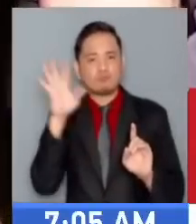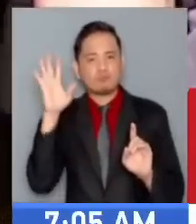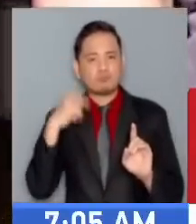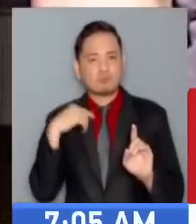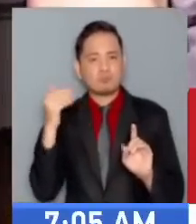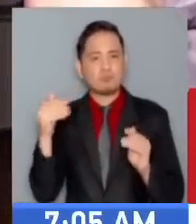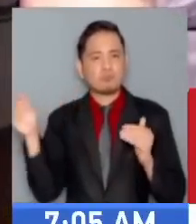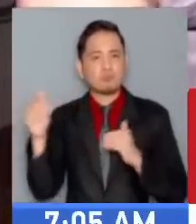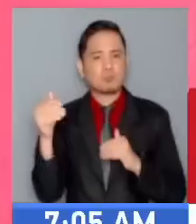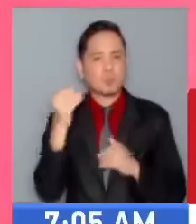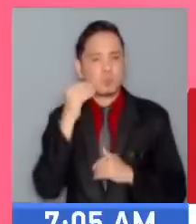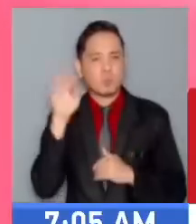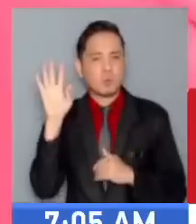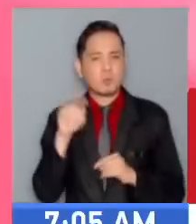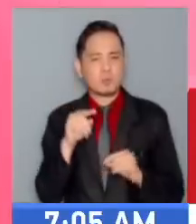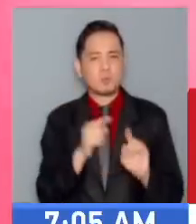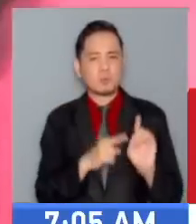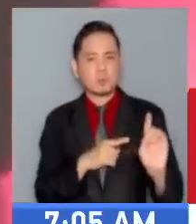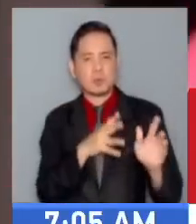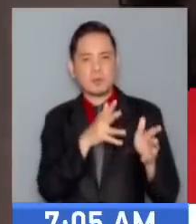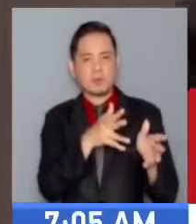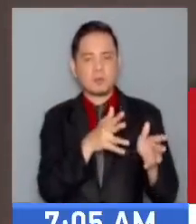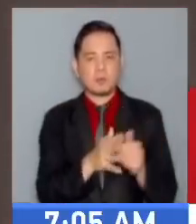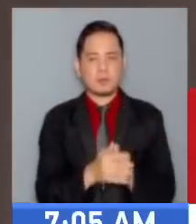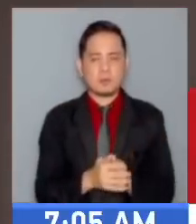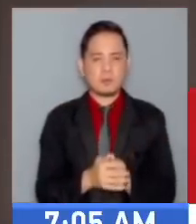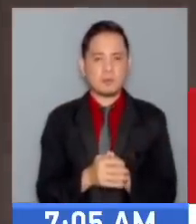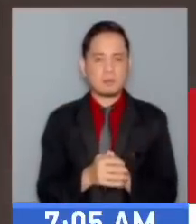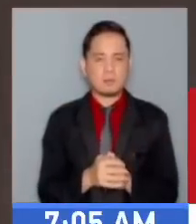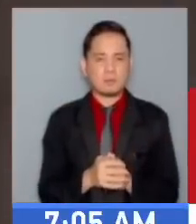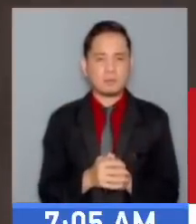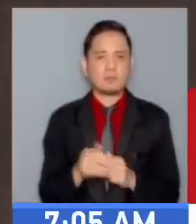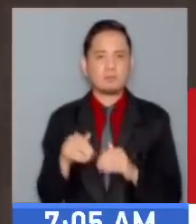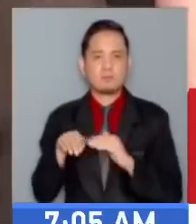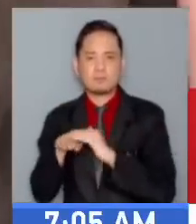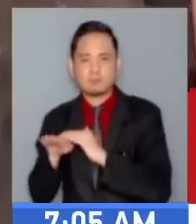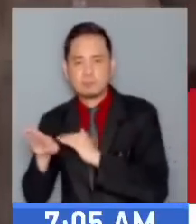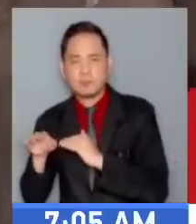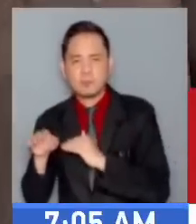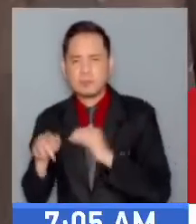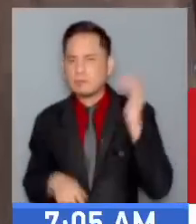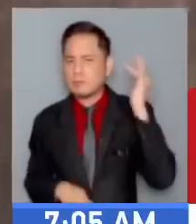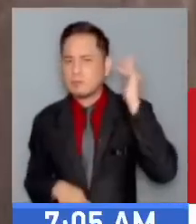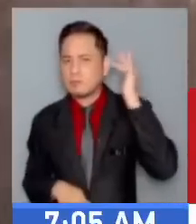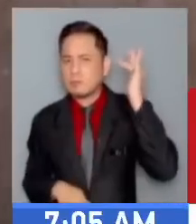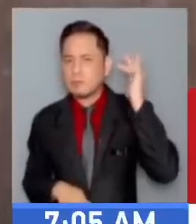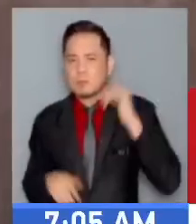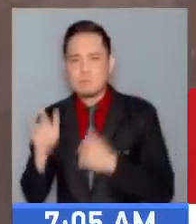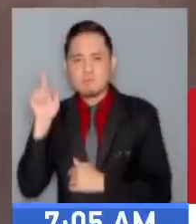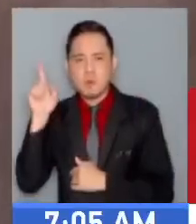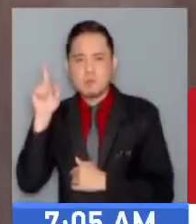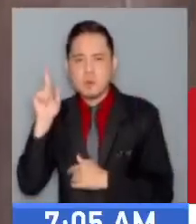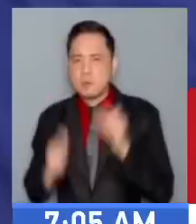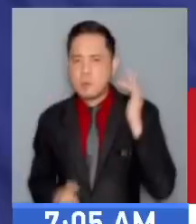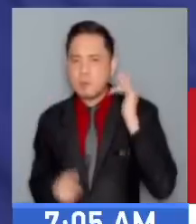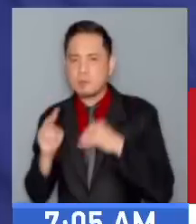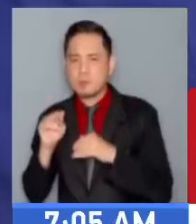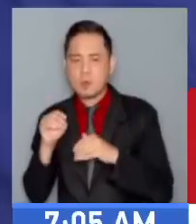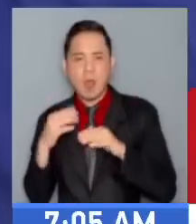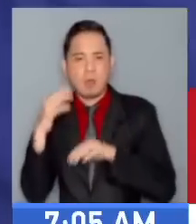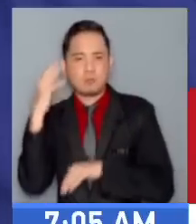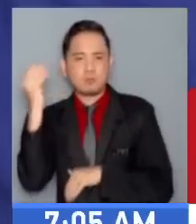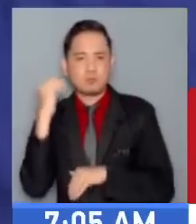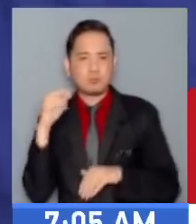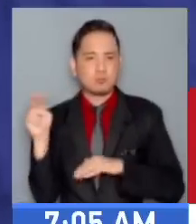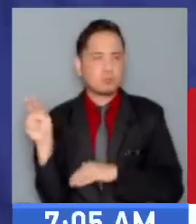ng bahay nang makarinig ng tatlong magkakasunod na putok. Agad daw siyang lumabas para tingnan ang nangyari. Doon niya na raw nakita ang kanyang